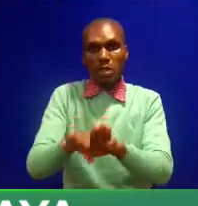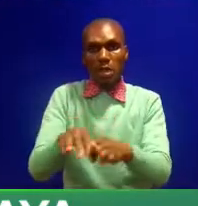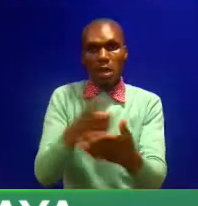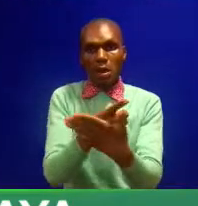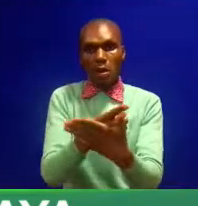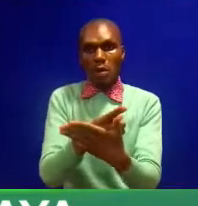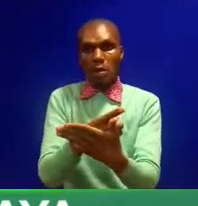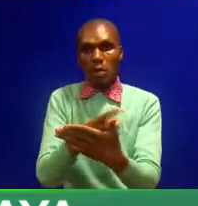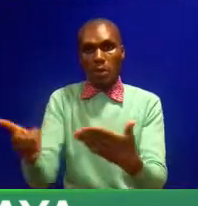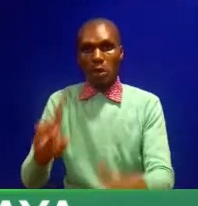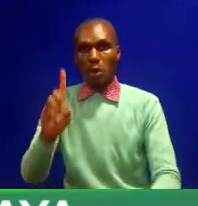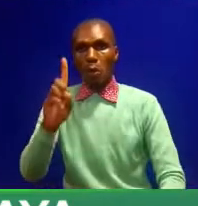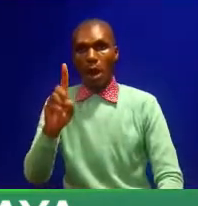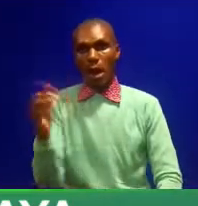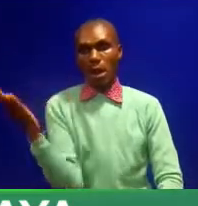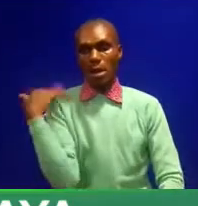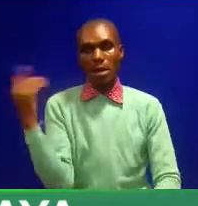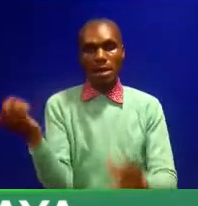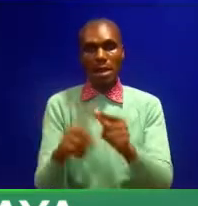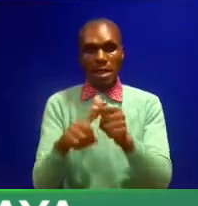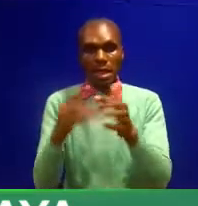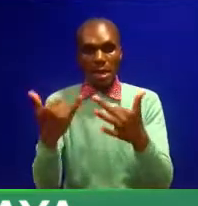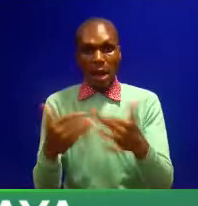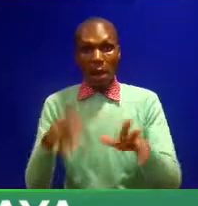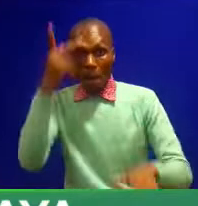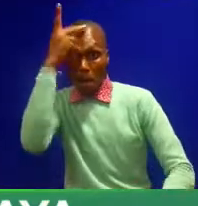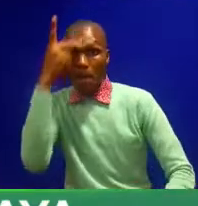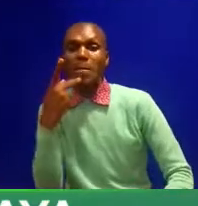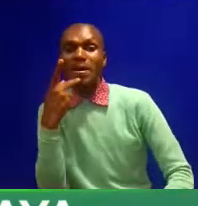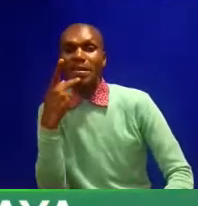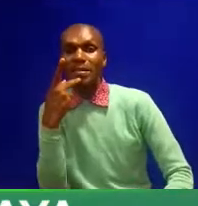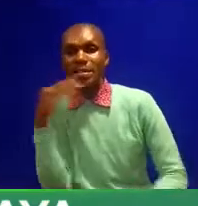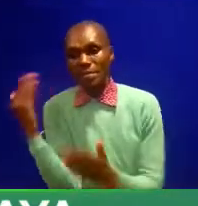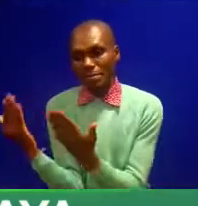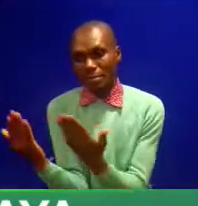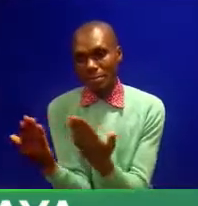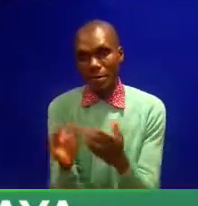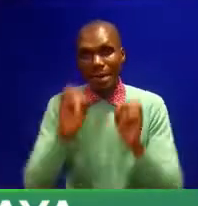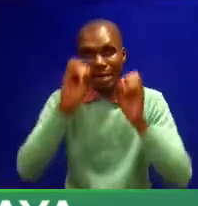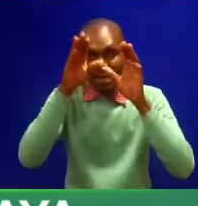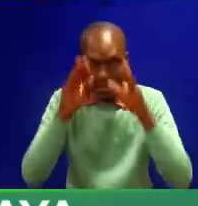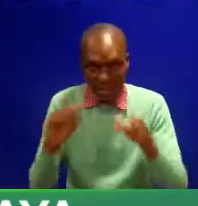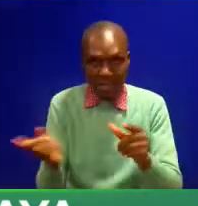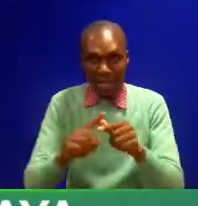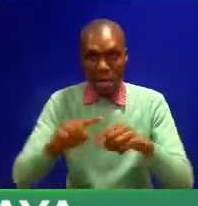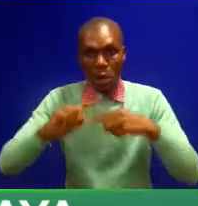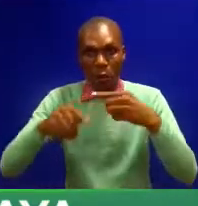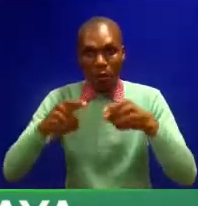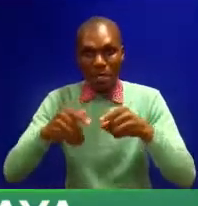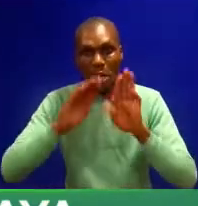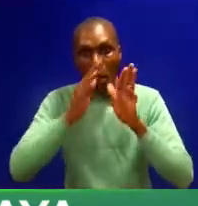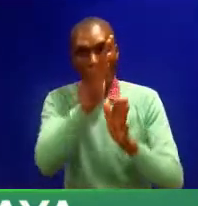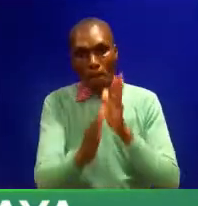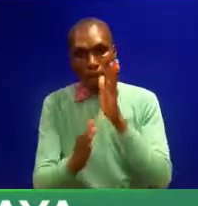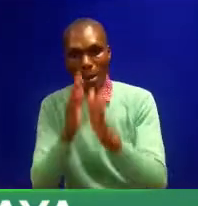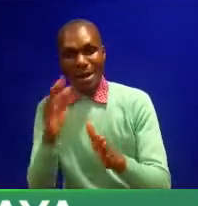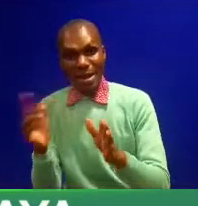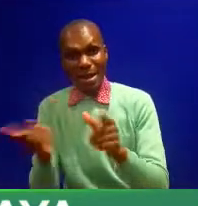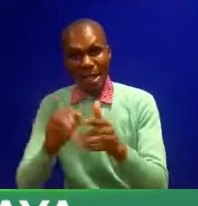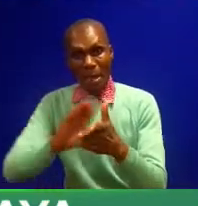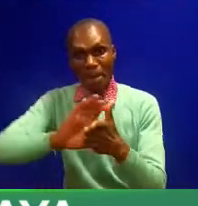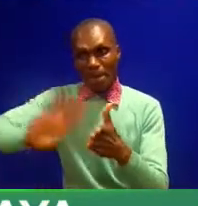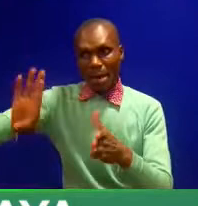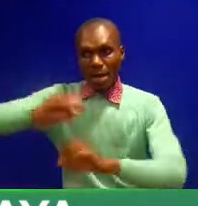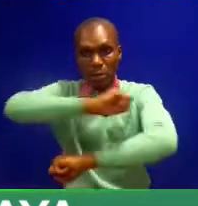narako bagi goeta. Bono, niga baiboli, abana amuna balimu, bagende toko baku ya ligania. Ilio na indewa narako